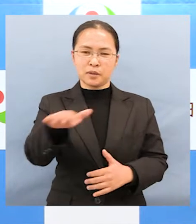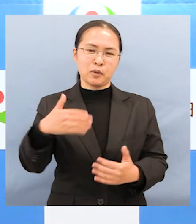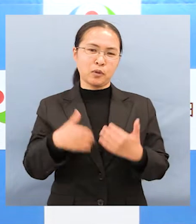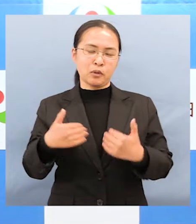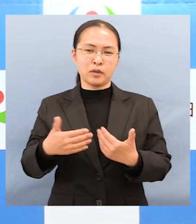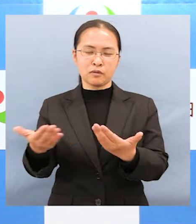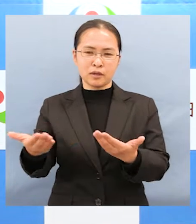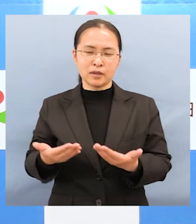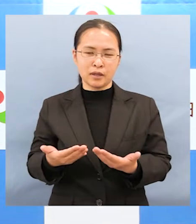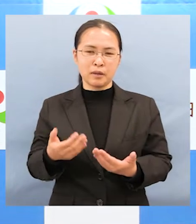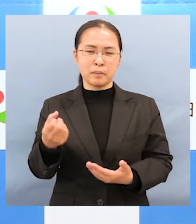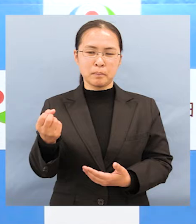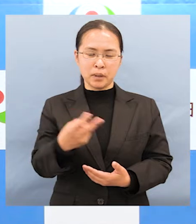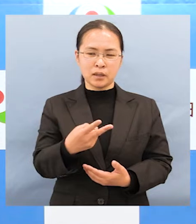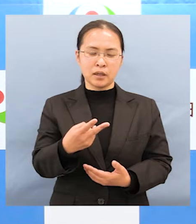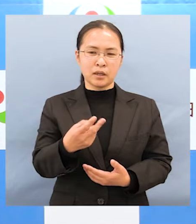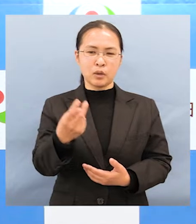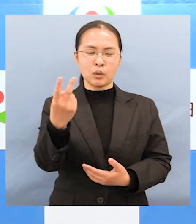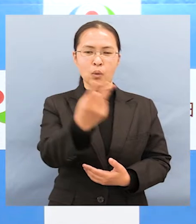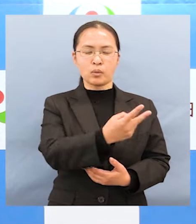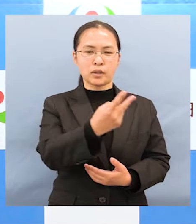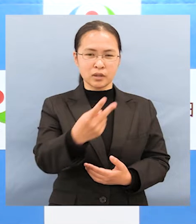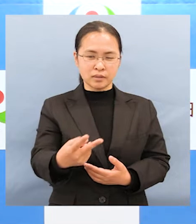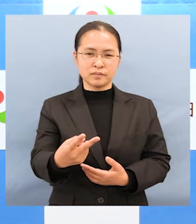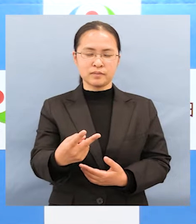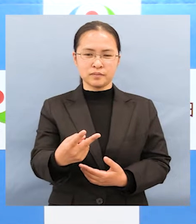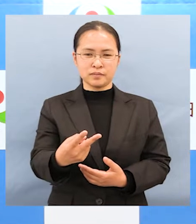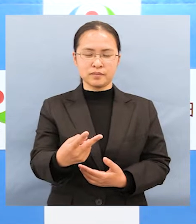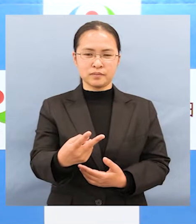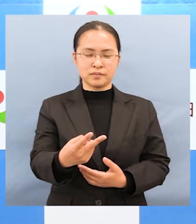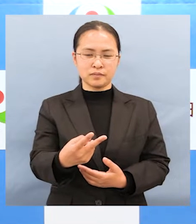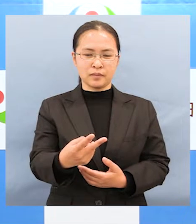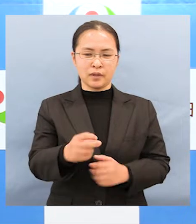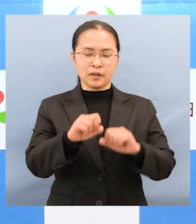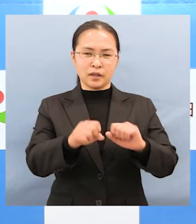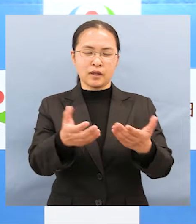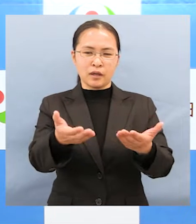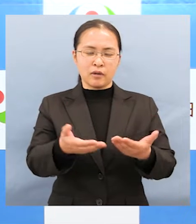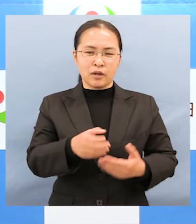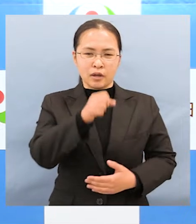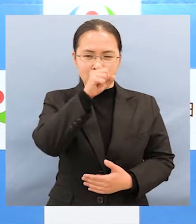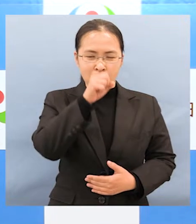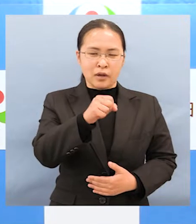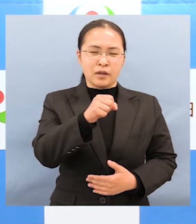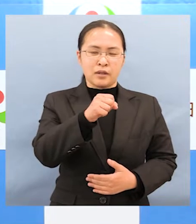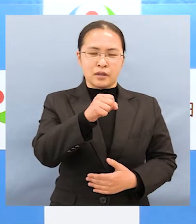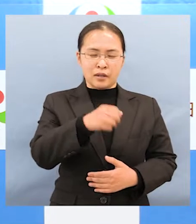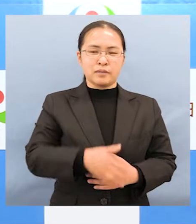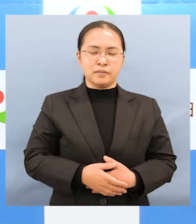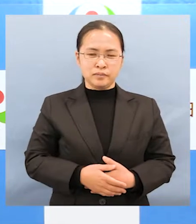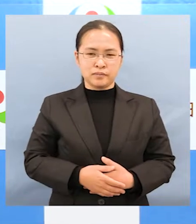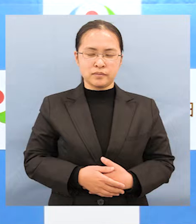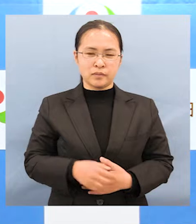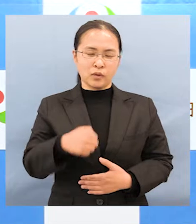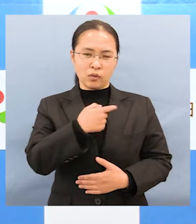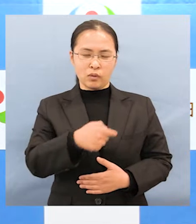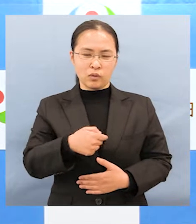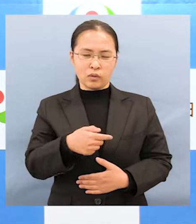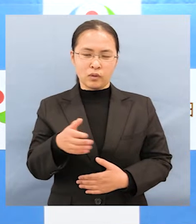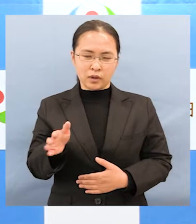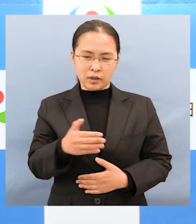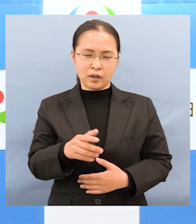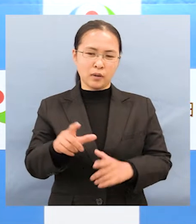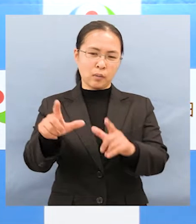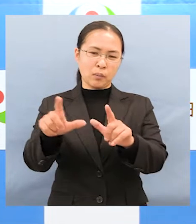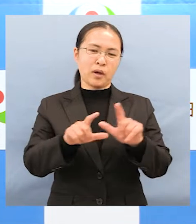たし、また何よりも本人たちがやってくれてよかったっていうことを、心の底から言ってく